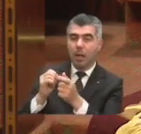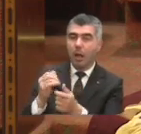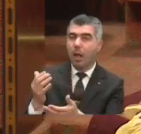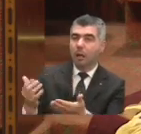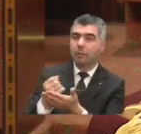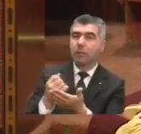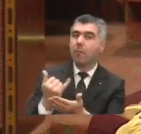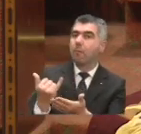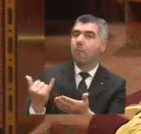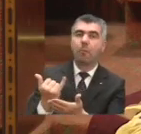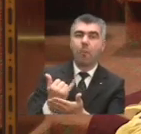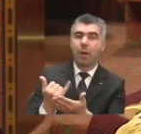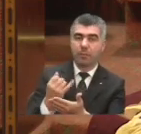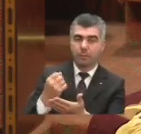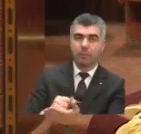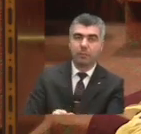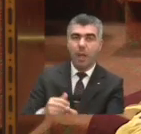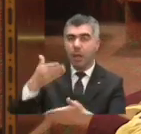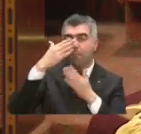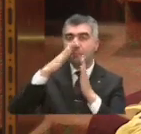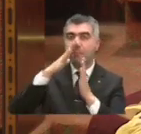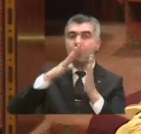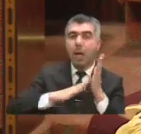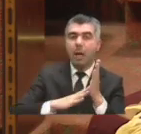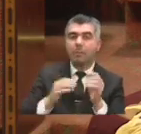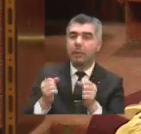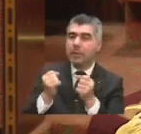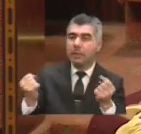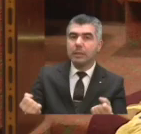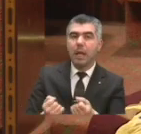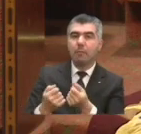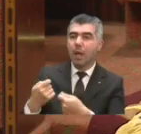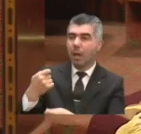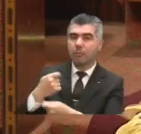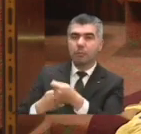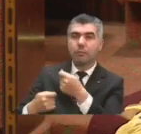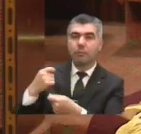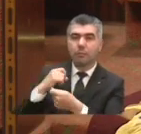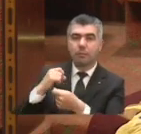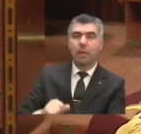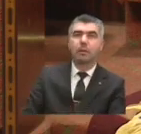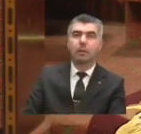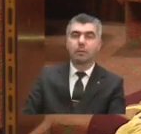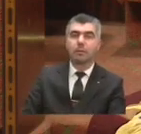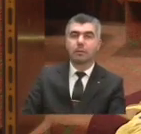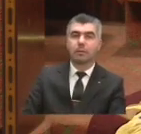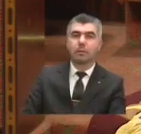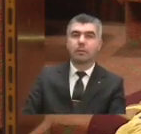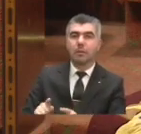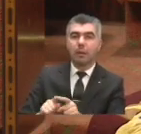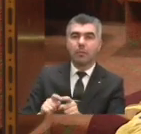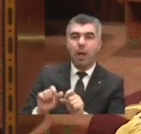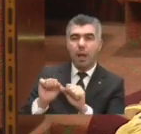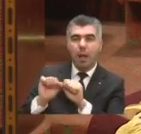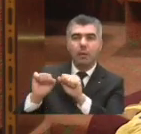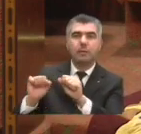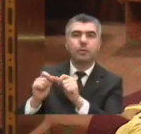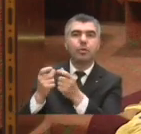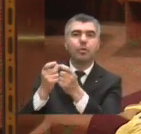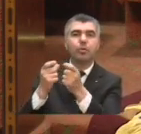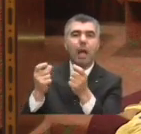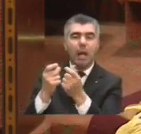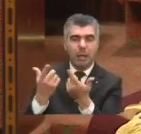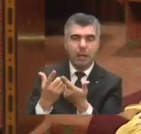مهم للمغرب في تنمية اقتصاده، وخصوصا فيما يخص القطاع الخاص